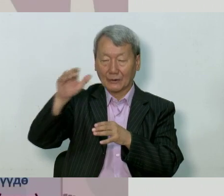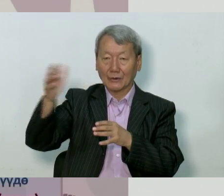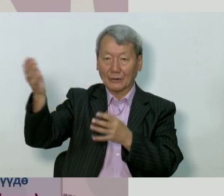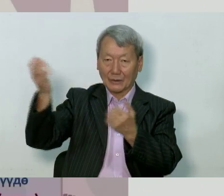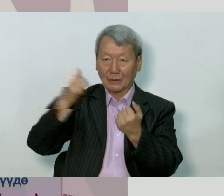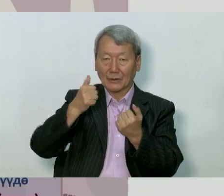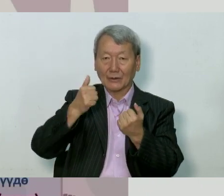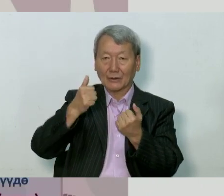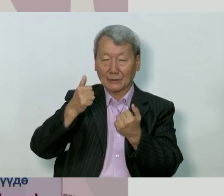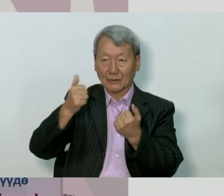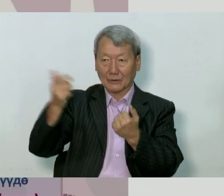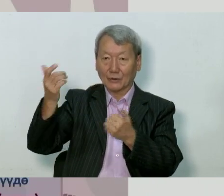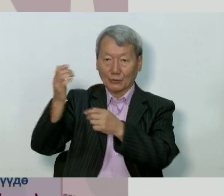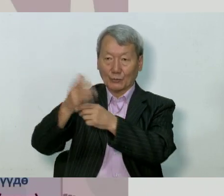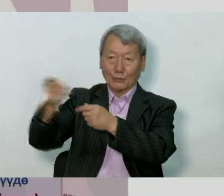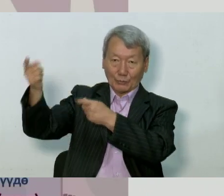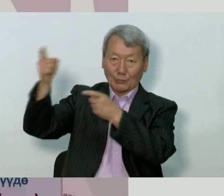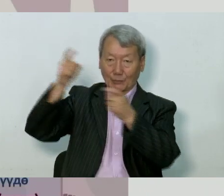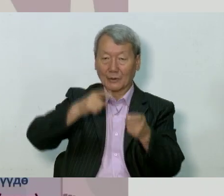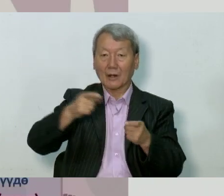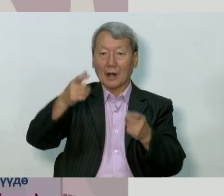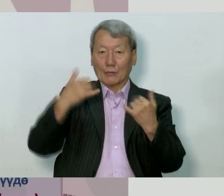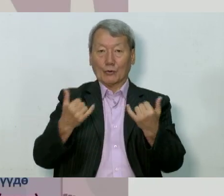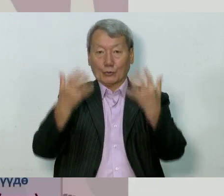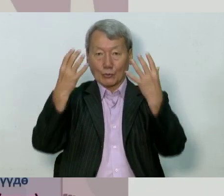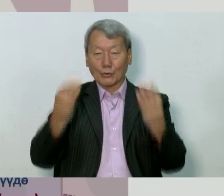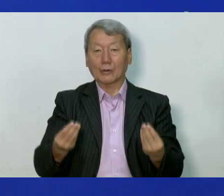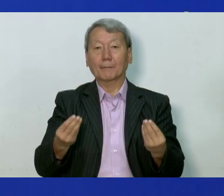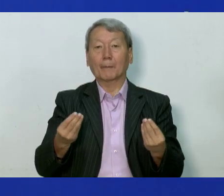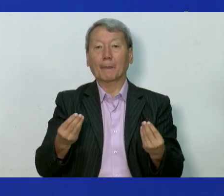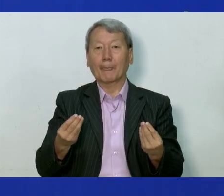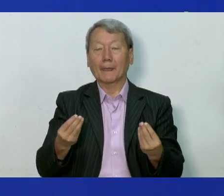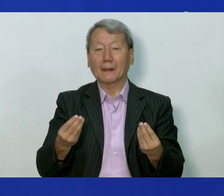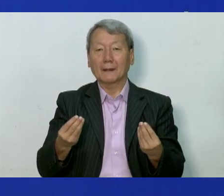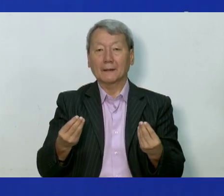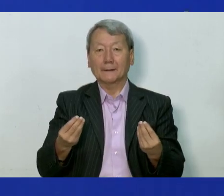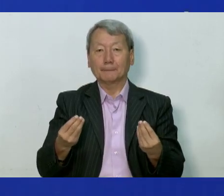тартылып келип атат азыркы күндө. Мына азыр